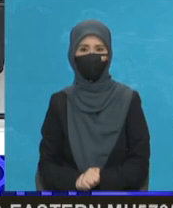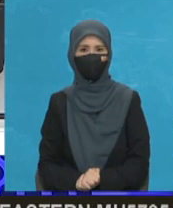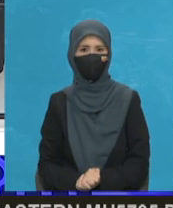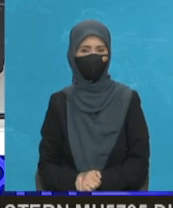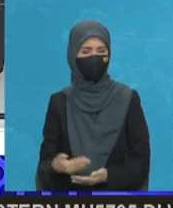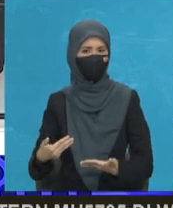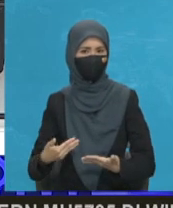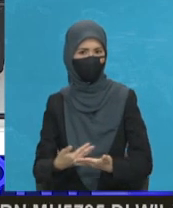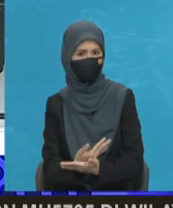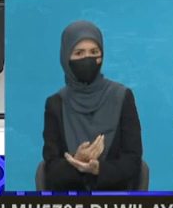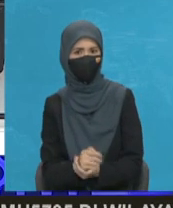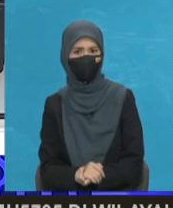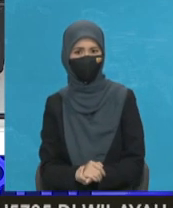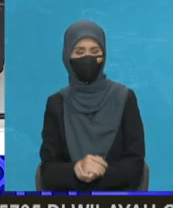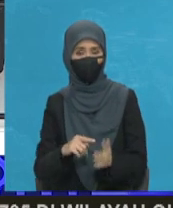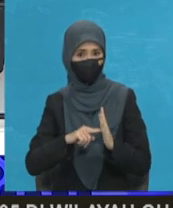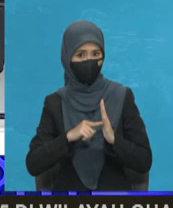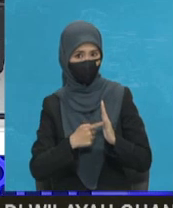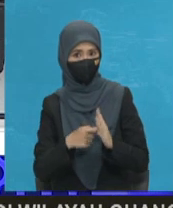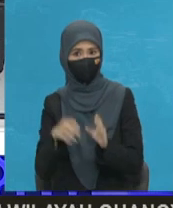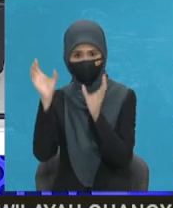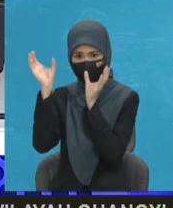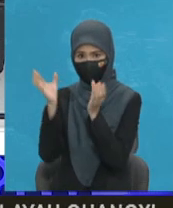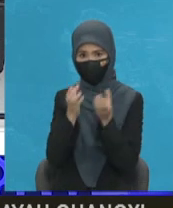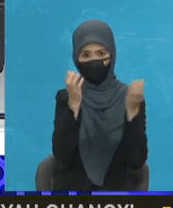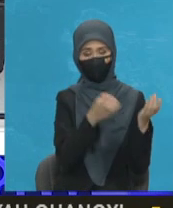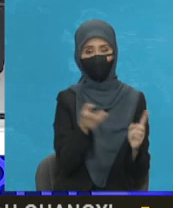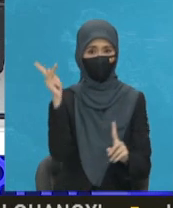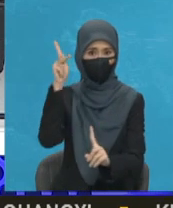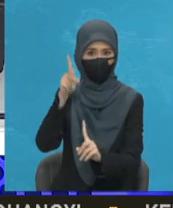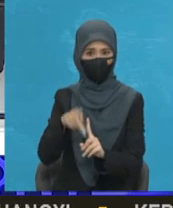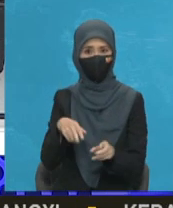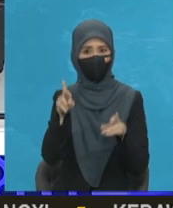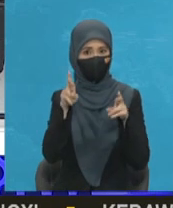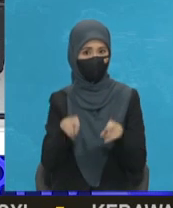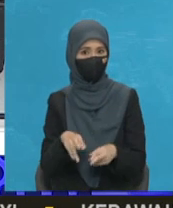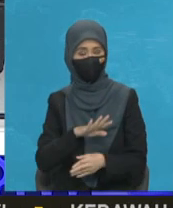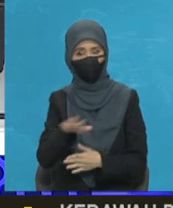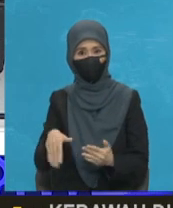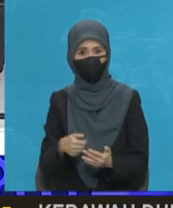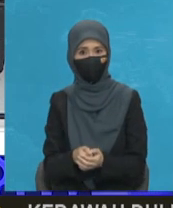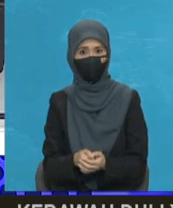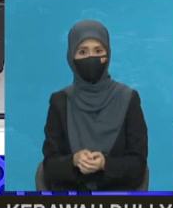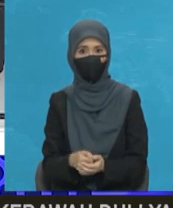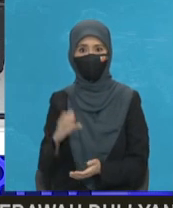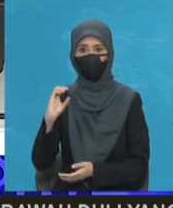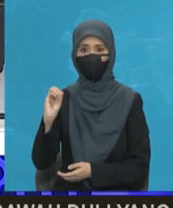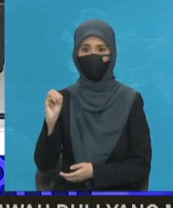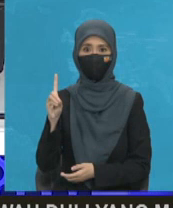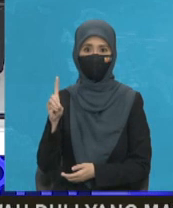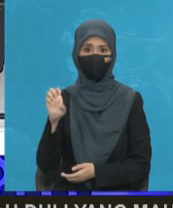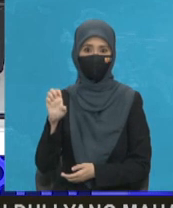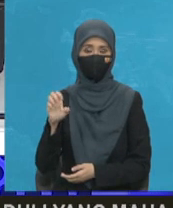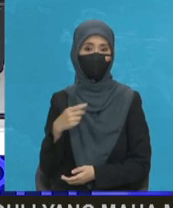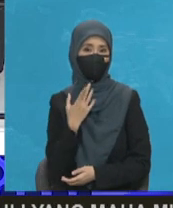amaran awal sebagai Amran cuaca atau maklumat kepada orang awam Amran cuaca berkabut warnanya merupakan kaidah yang telah